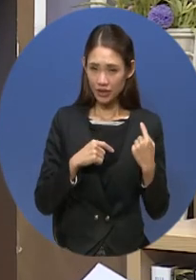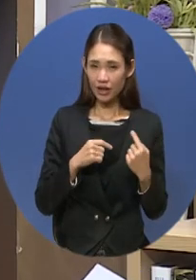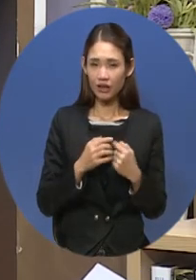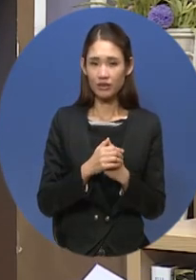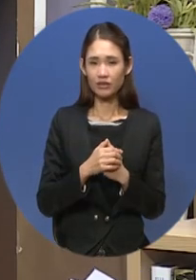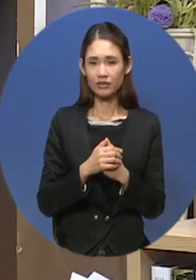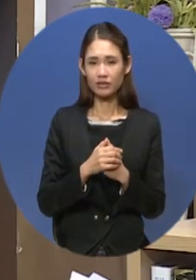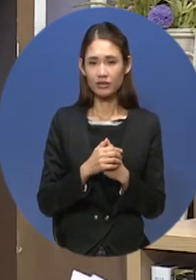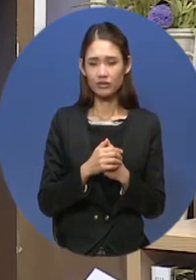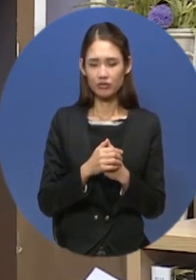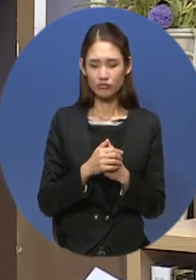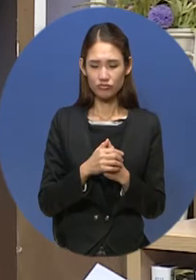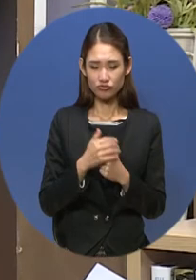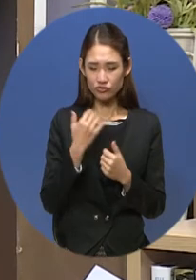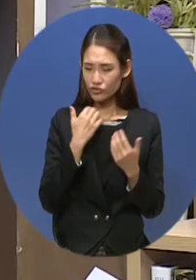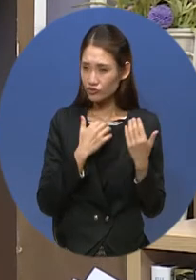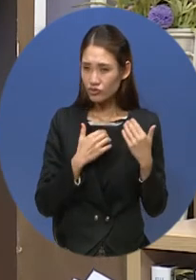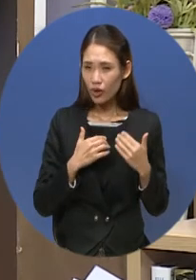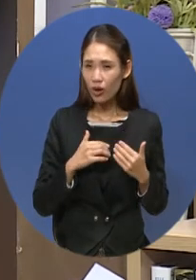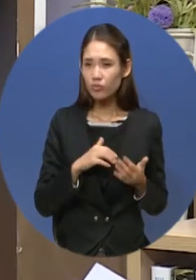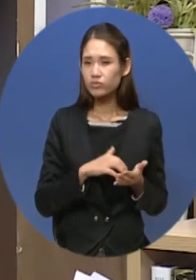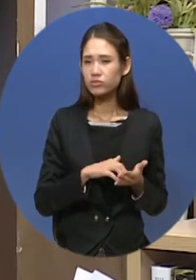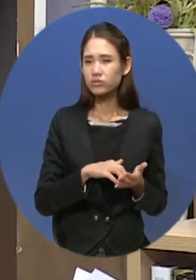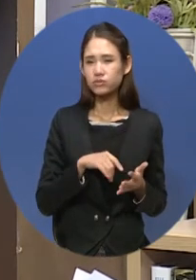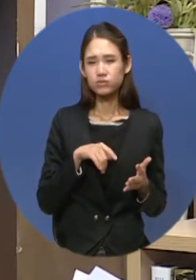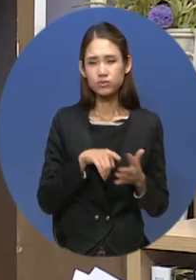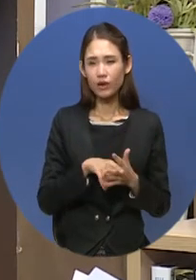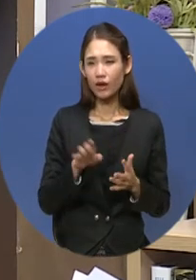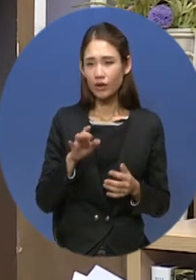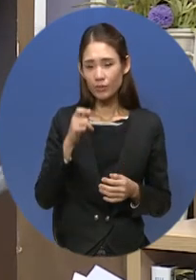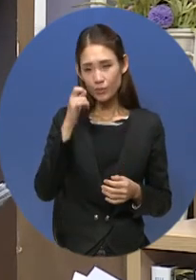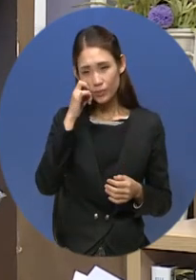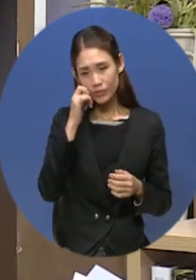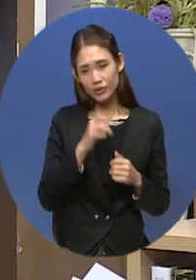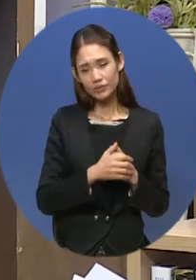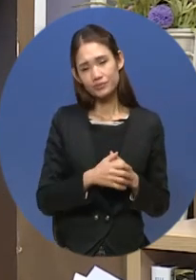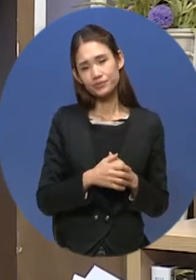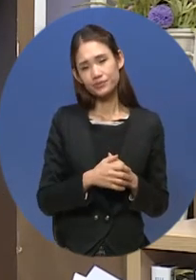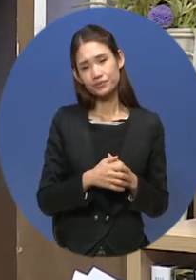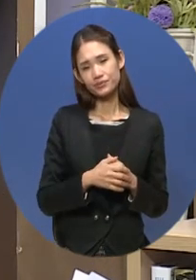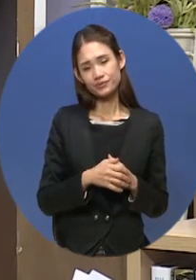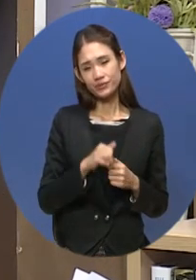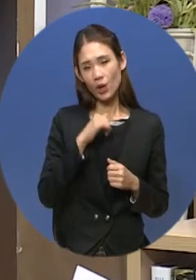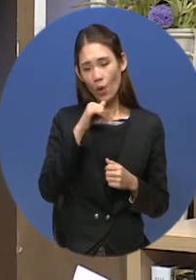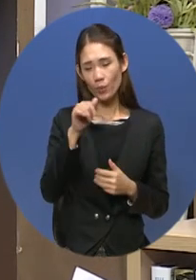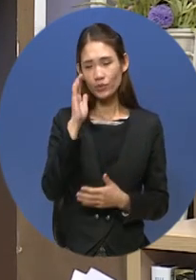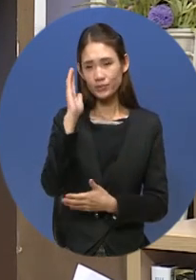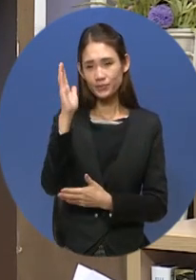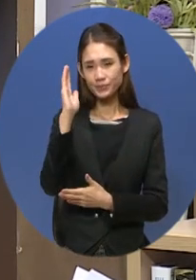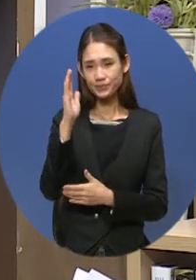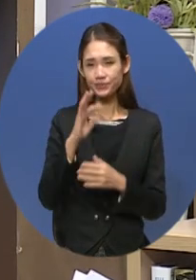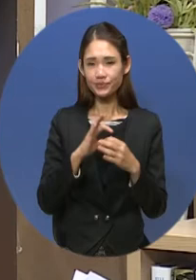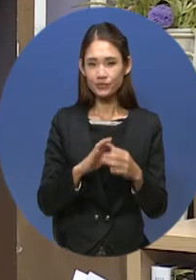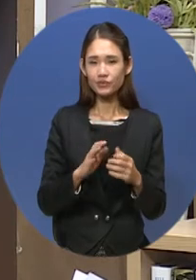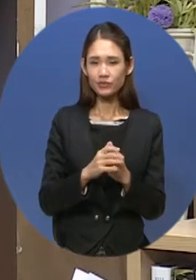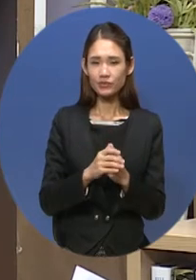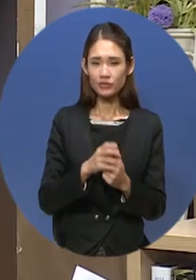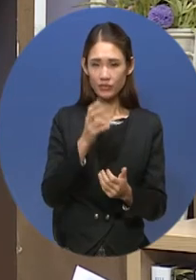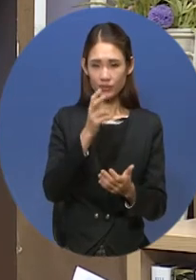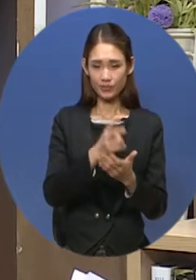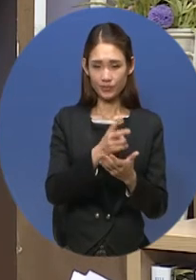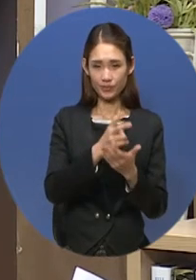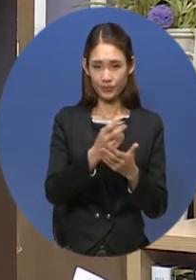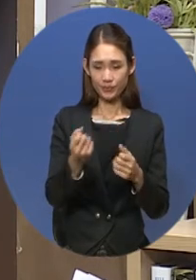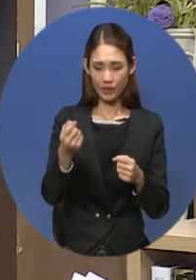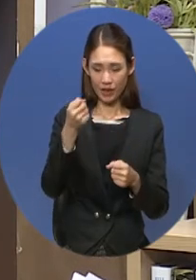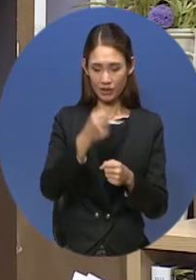심정이라든지 그런 상처는 그 누구도 헤아릴 수가 없잖아요. 그렇죠. 그런데 또 이런 5분 발언을 통해서 이런 법이나